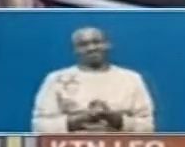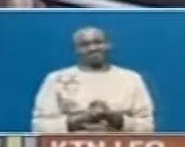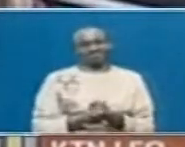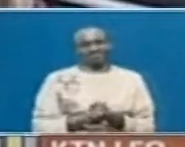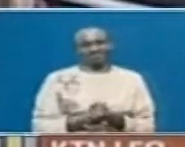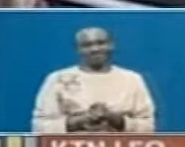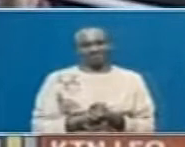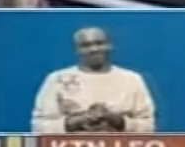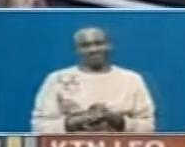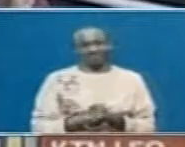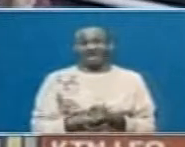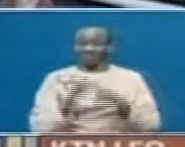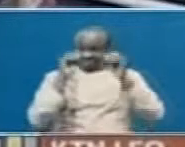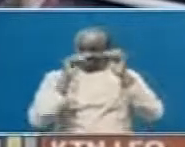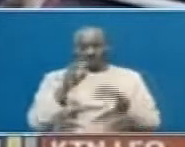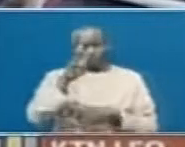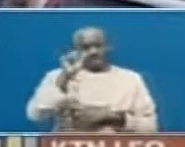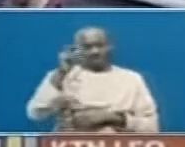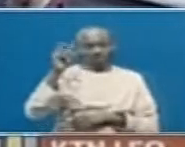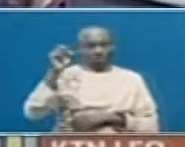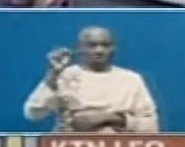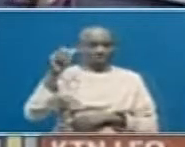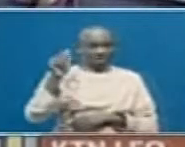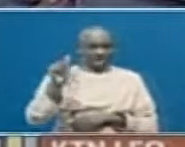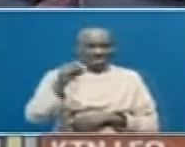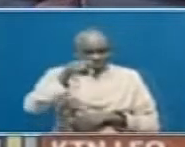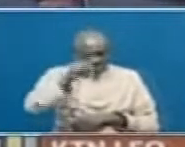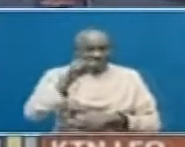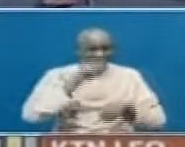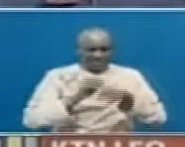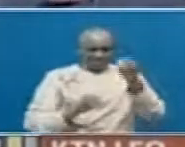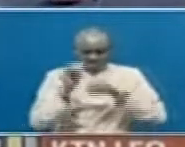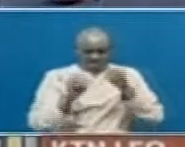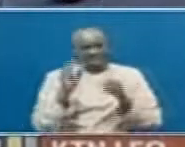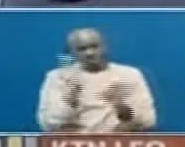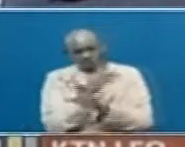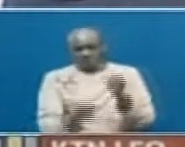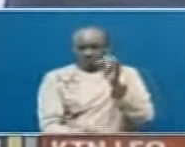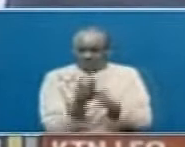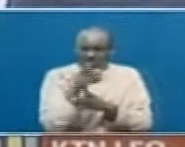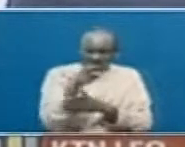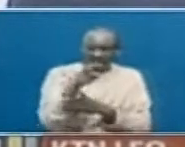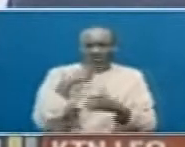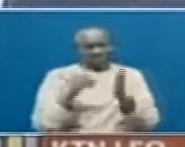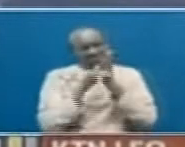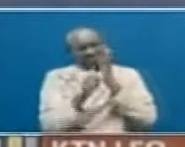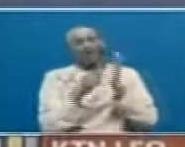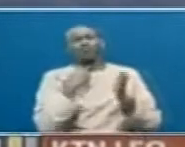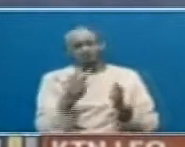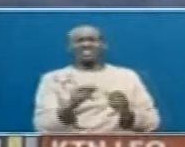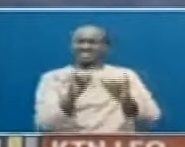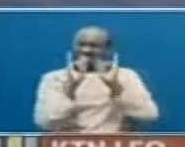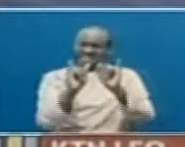shaskia. Na mwalimu Wesonga, siri, bado utunzi unatunga, unakaa mgangari mwenyewe, sauti bado